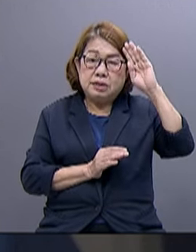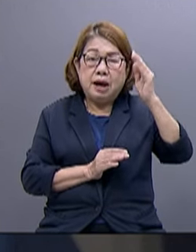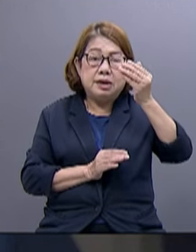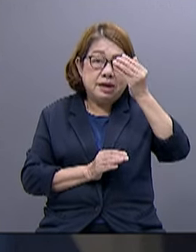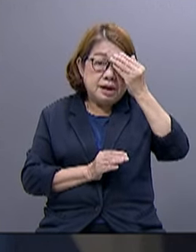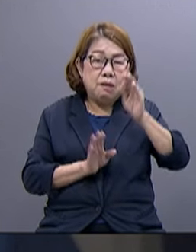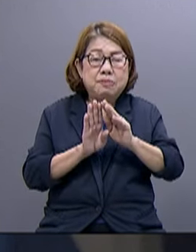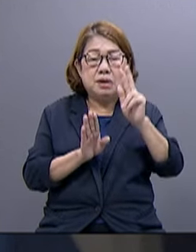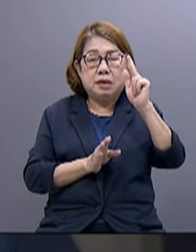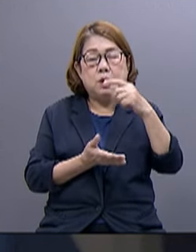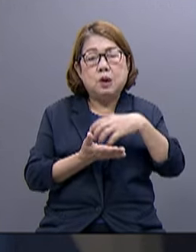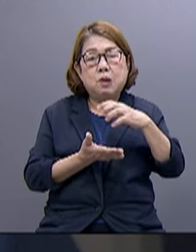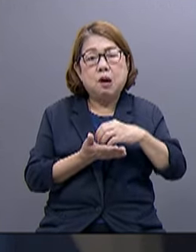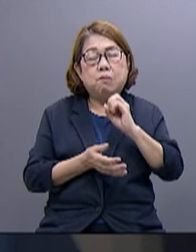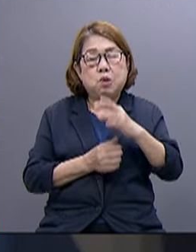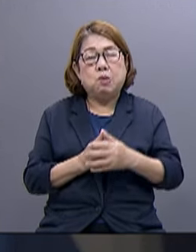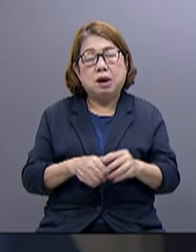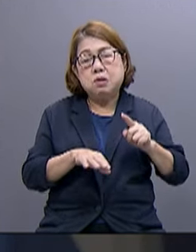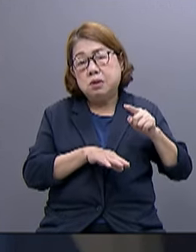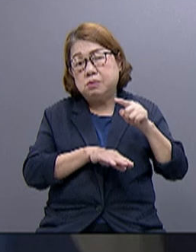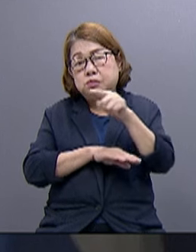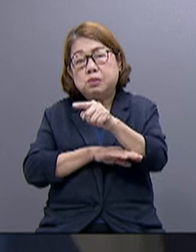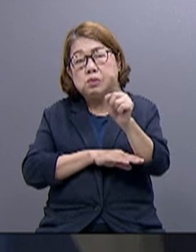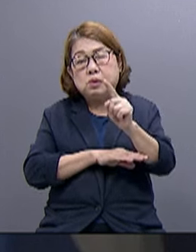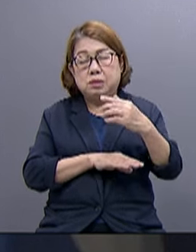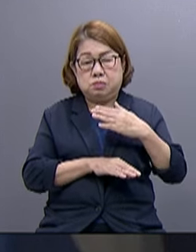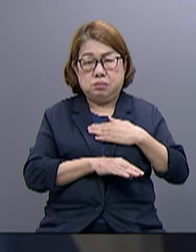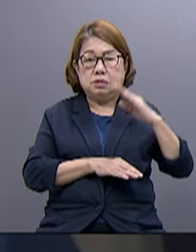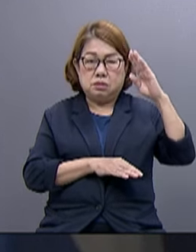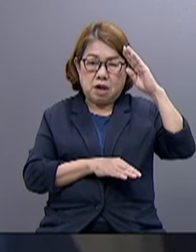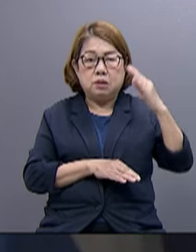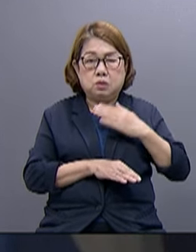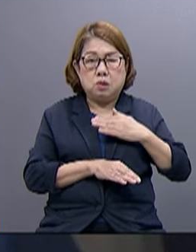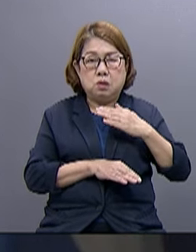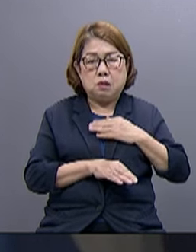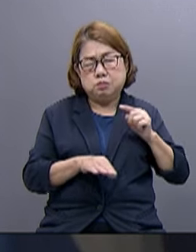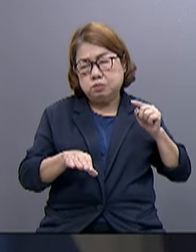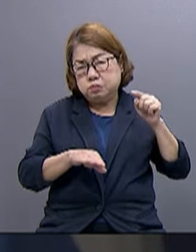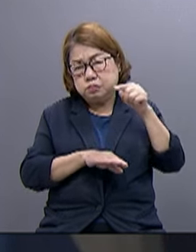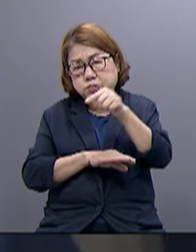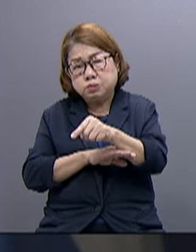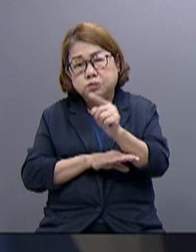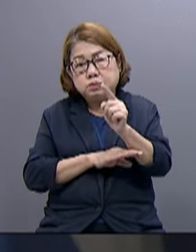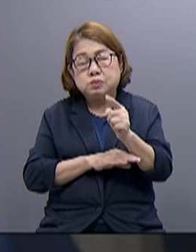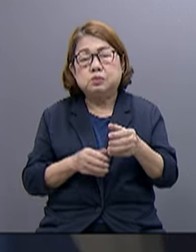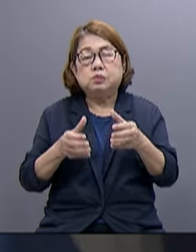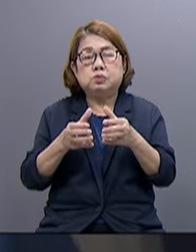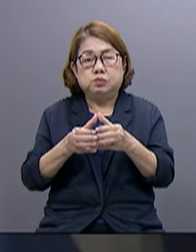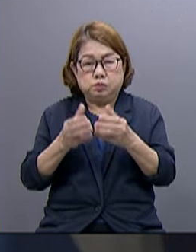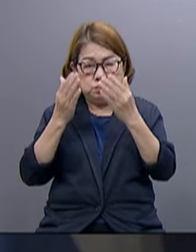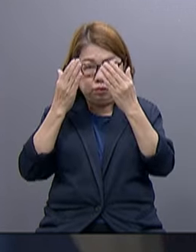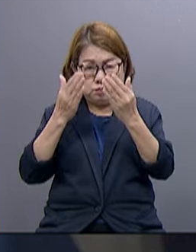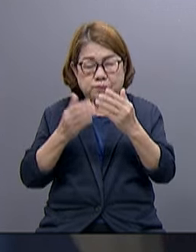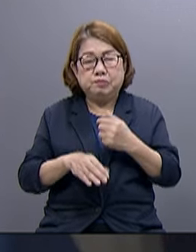าต่อมาว่าเหตุการณ์นี้เป็นการโต้กลับของกองทัพเป้าหมายคือการจัดการกับฟาอูดชูเคอร์